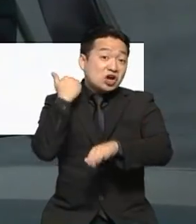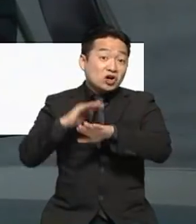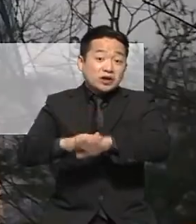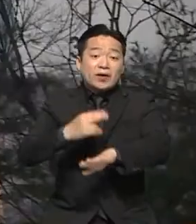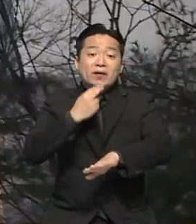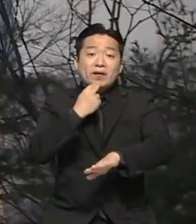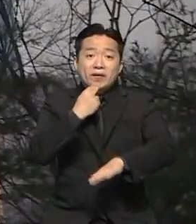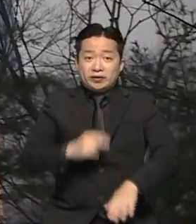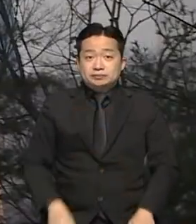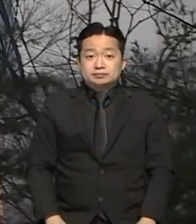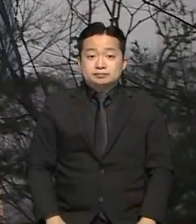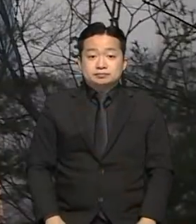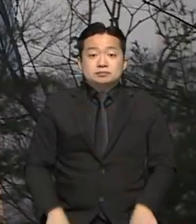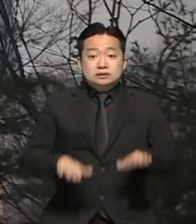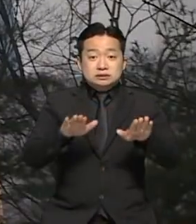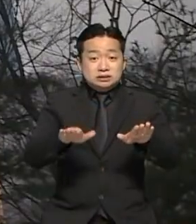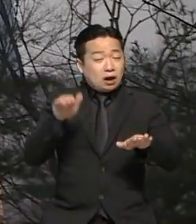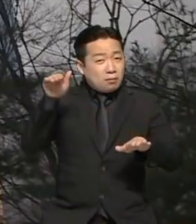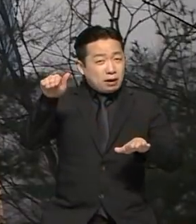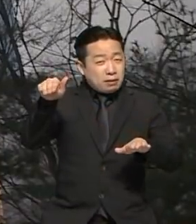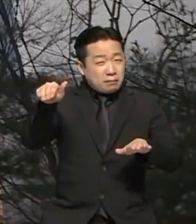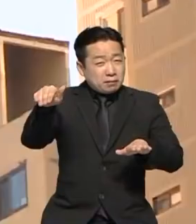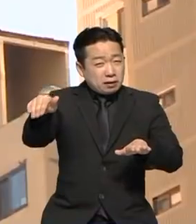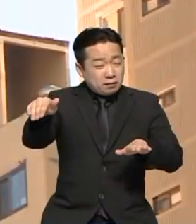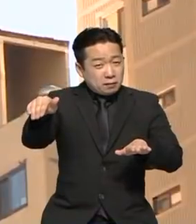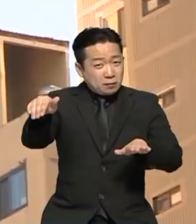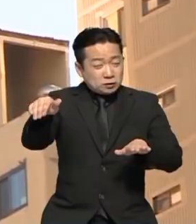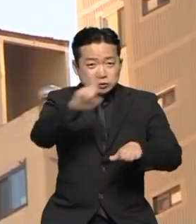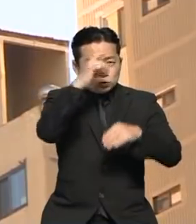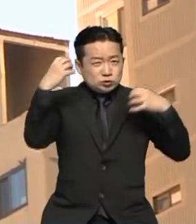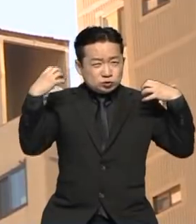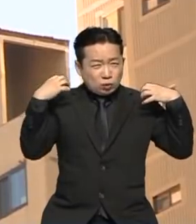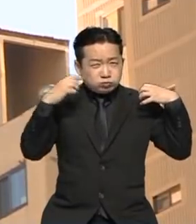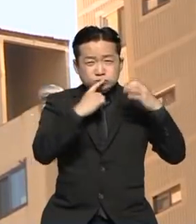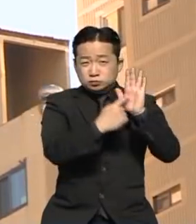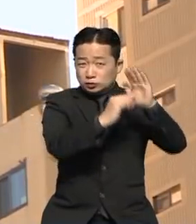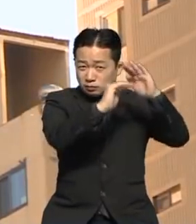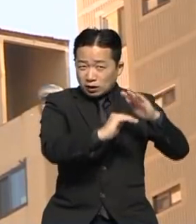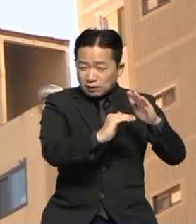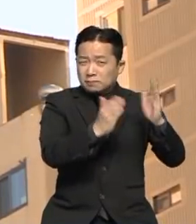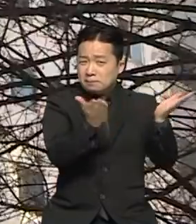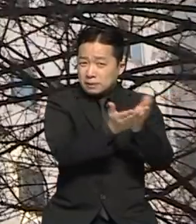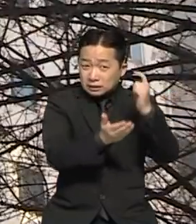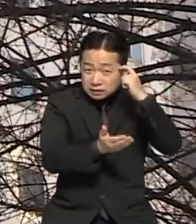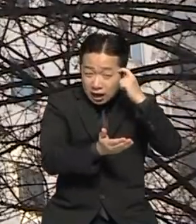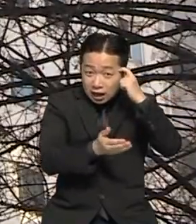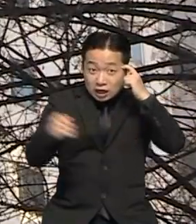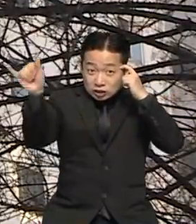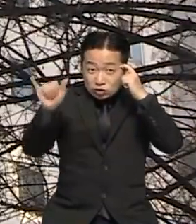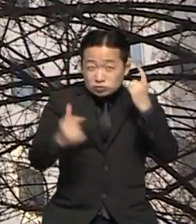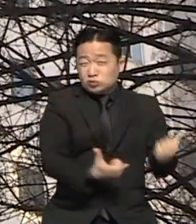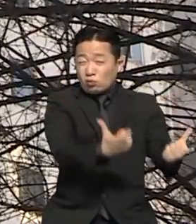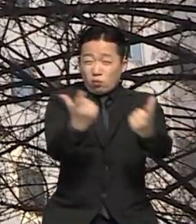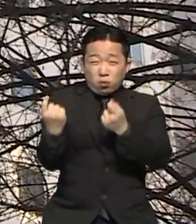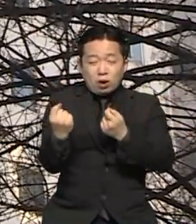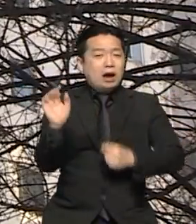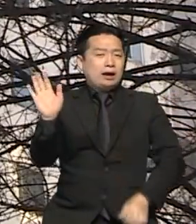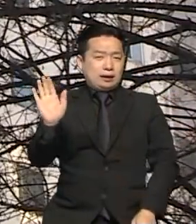나와요. 여기까지 보면 하락세가 완연하다는 정부 주장이 맞는 것 같지만 전국 모든 곳이 그런 건